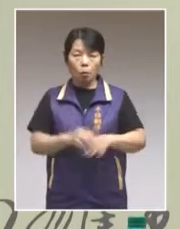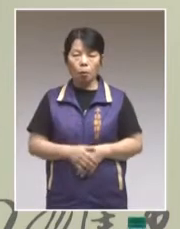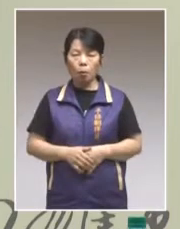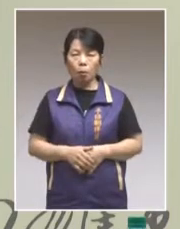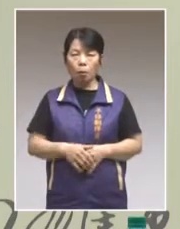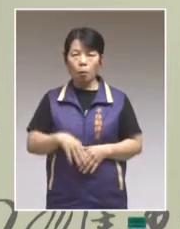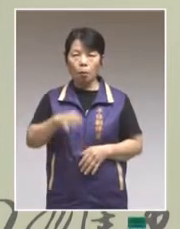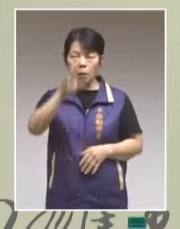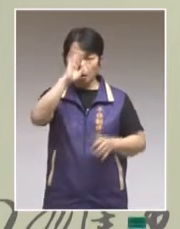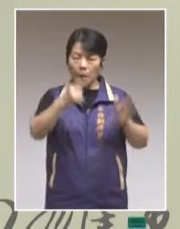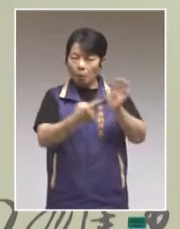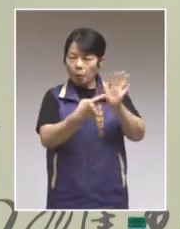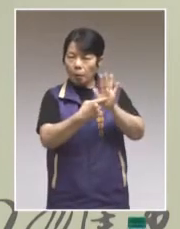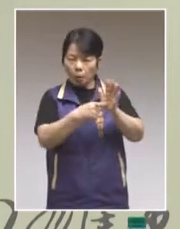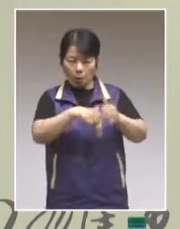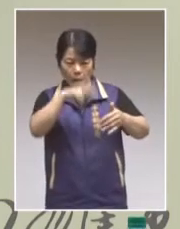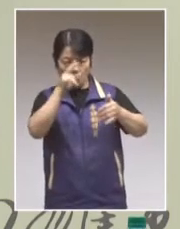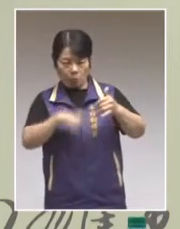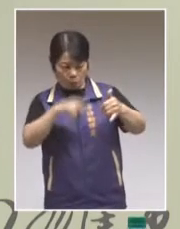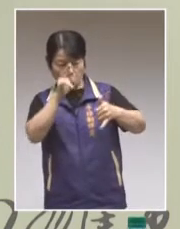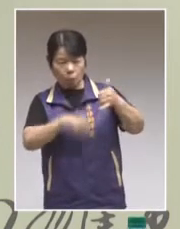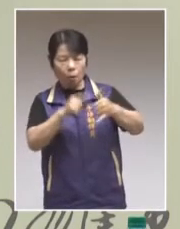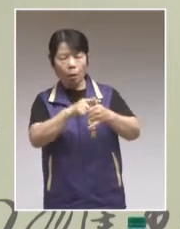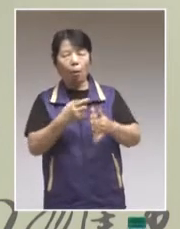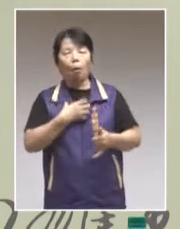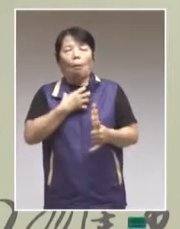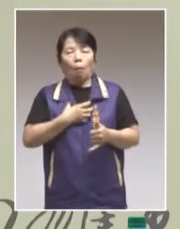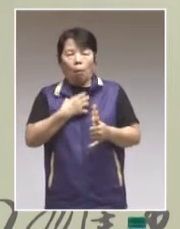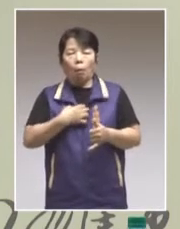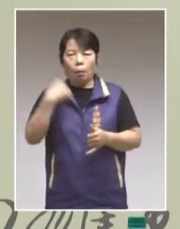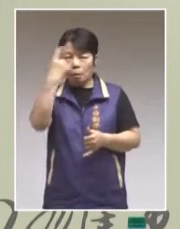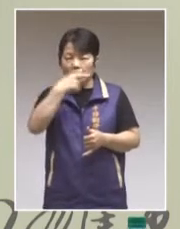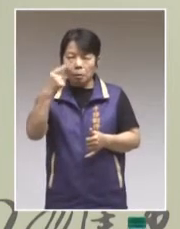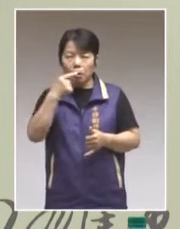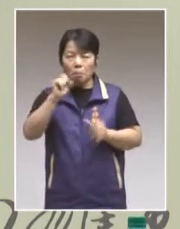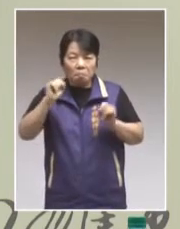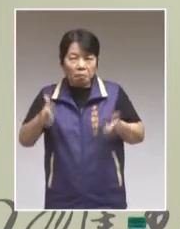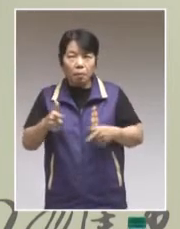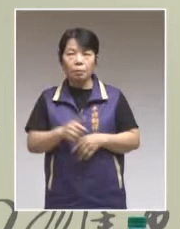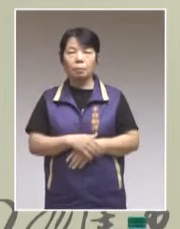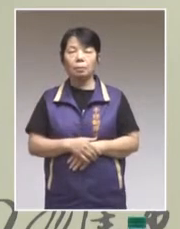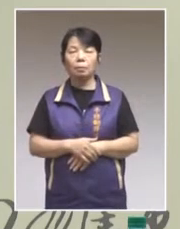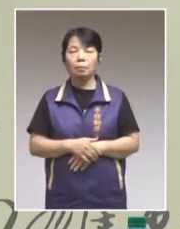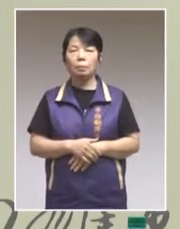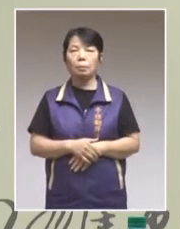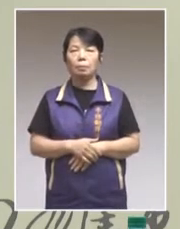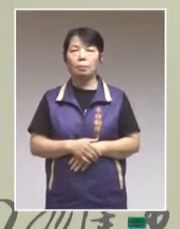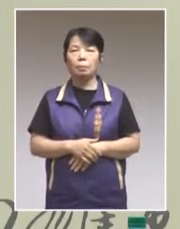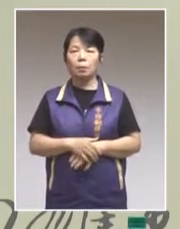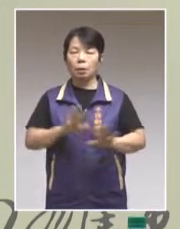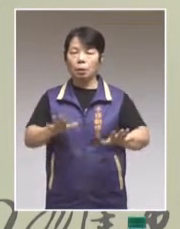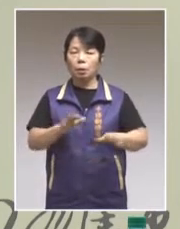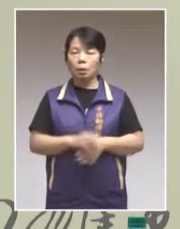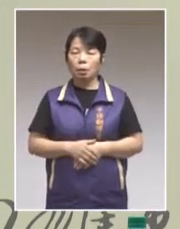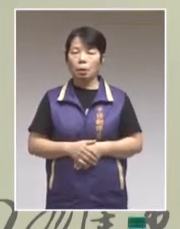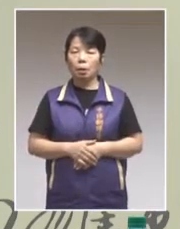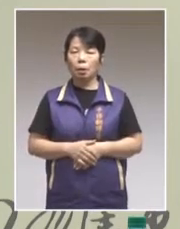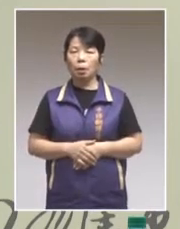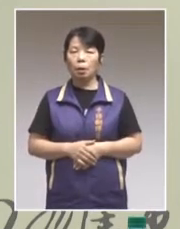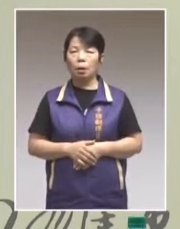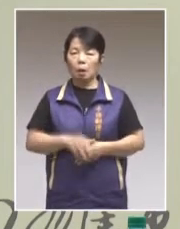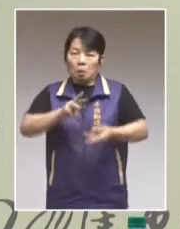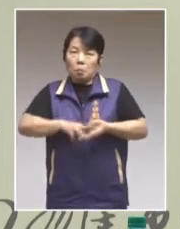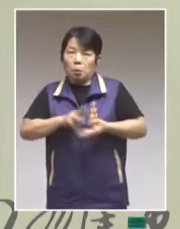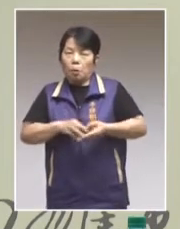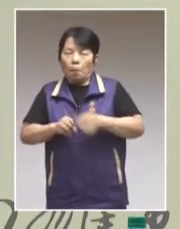症状，譬如讲面呐，吼，咧喘呐，吼，也是讲即个有一挂消化道即